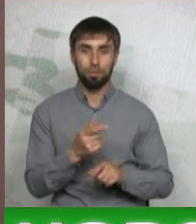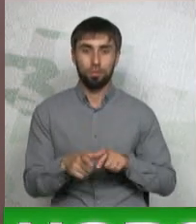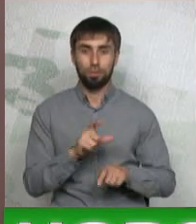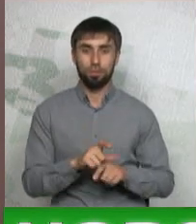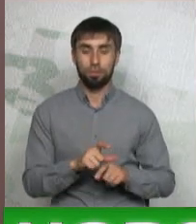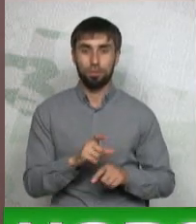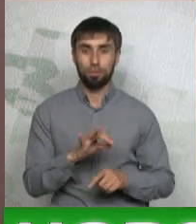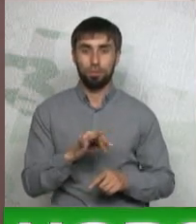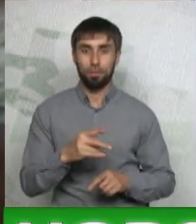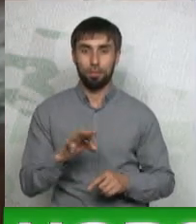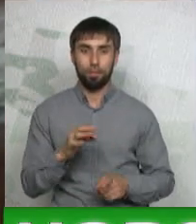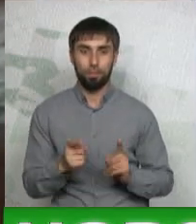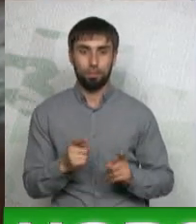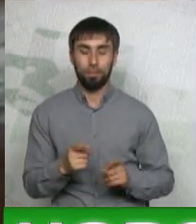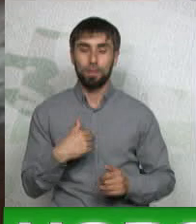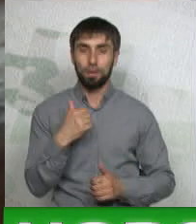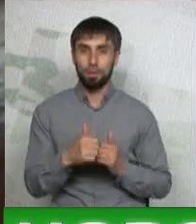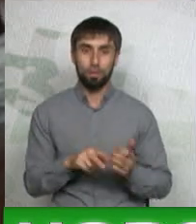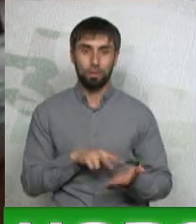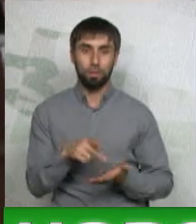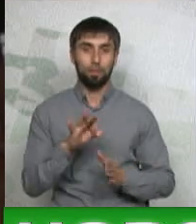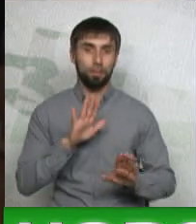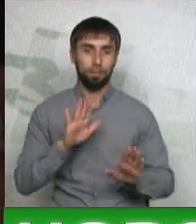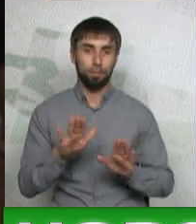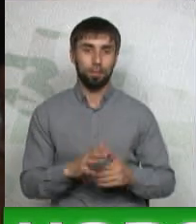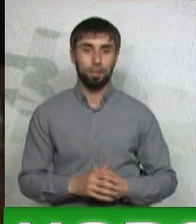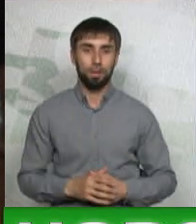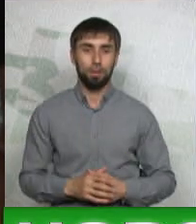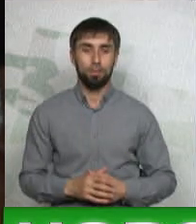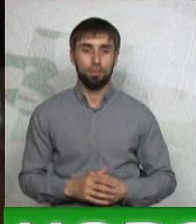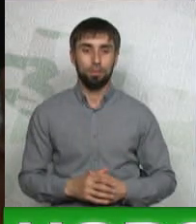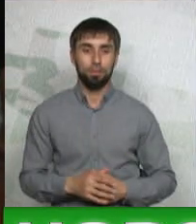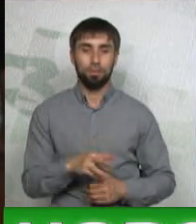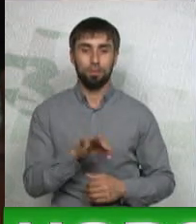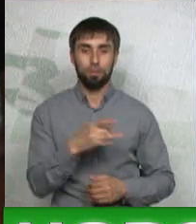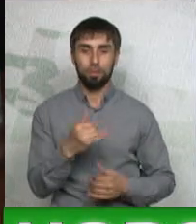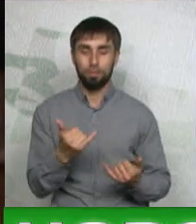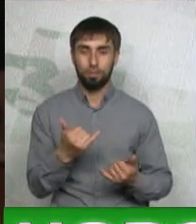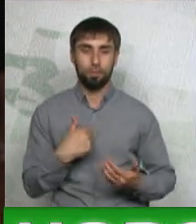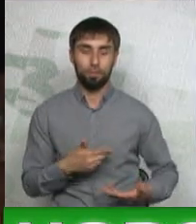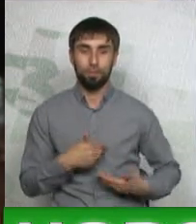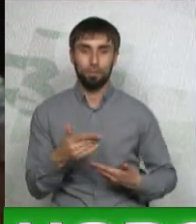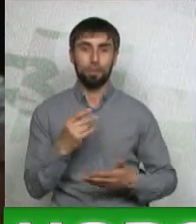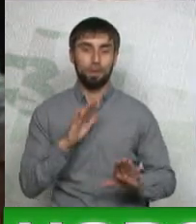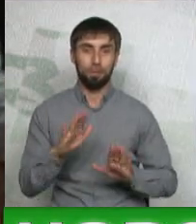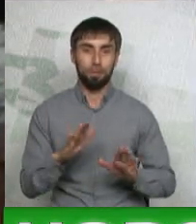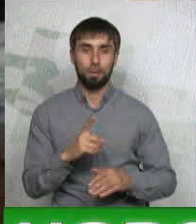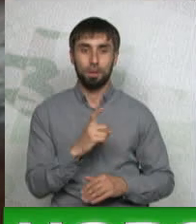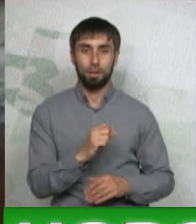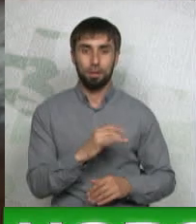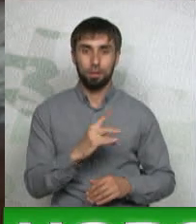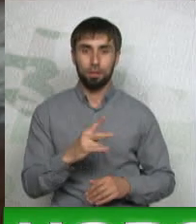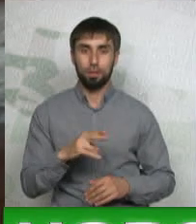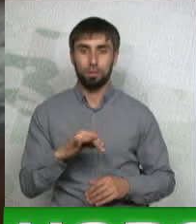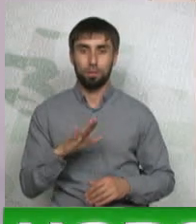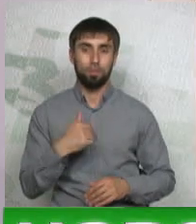очень оригинальная вещь. Я часто хожу по выставкам. Сегодня нас пригласили на выставку Хасана Даурбекова.